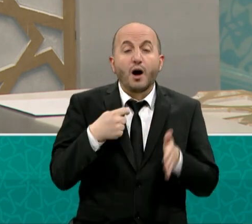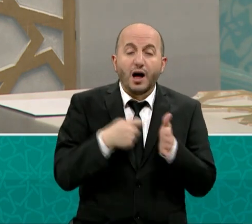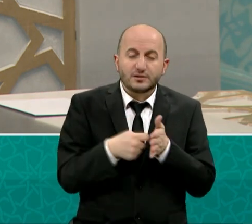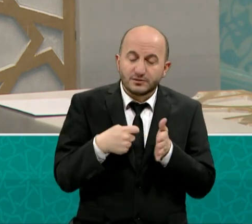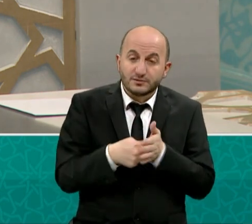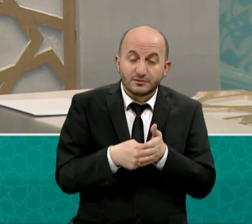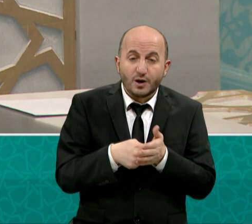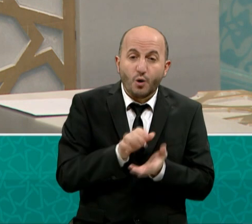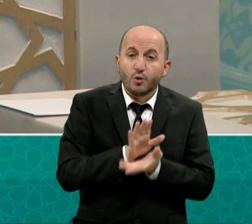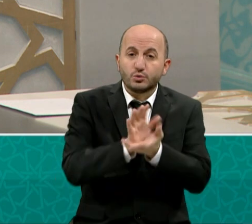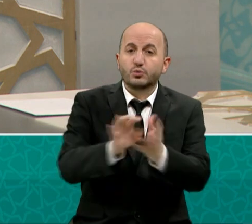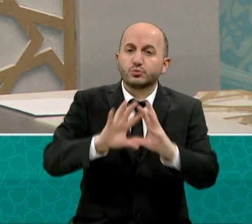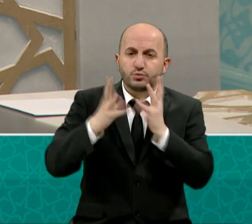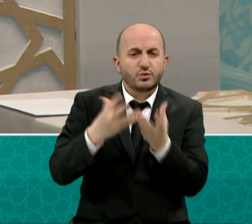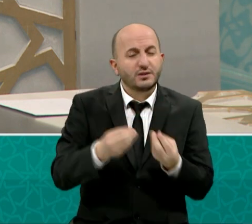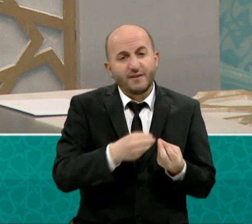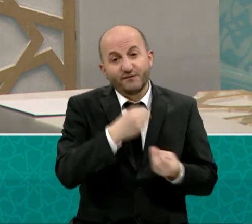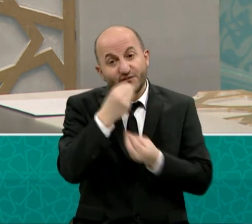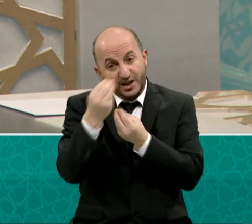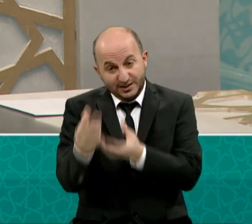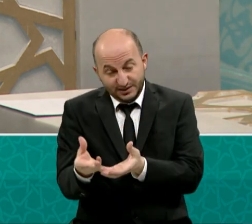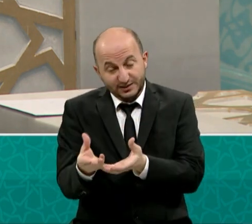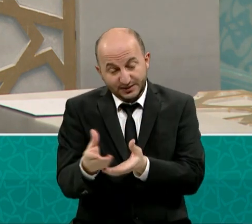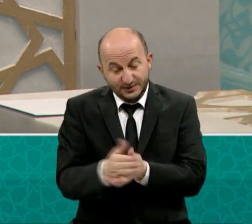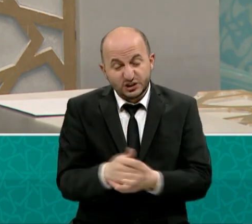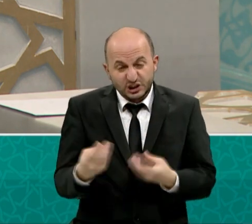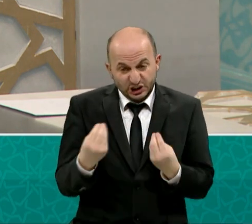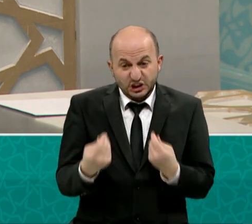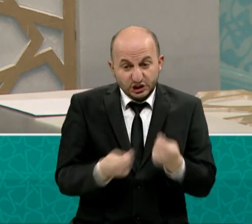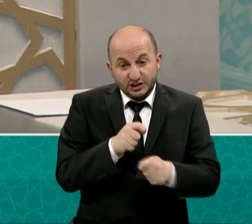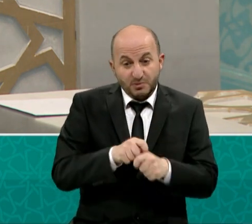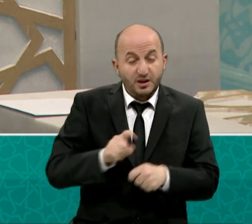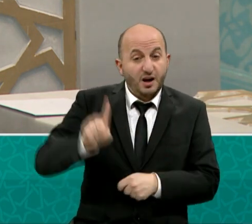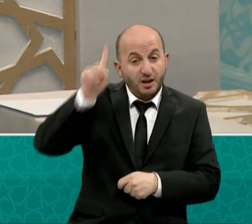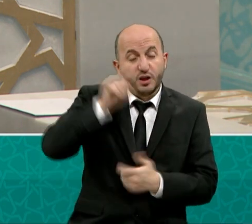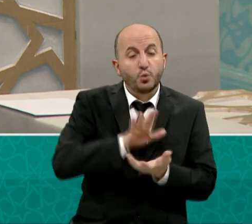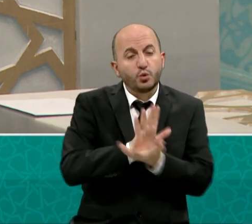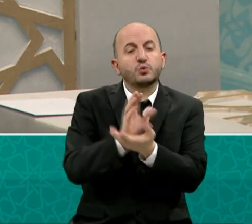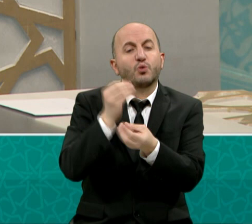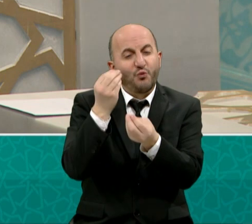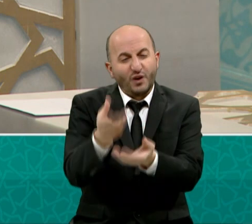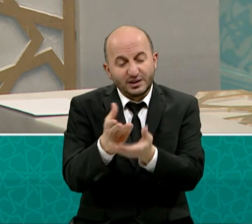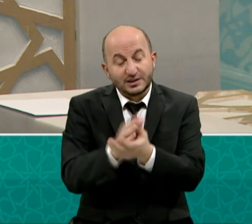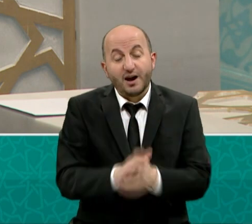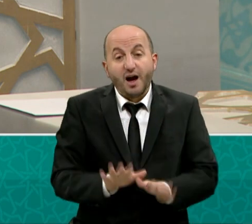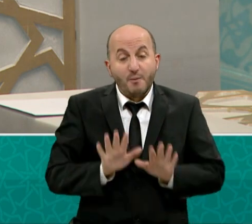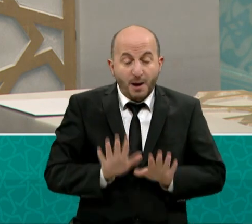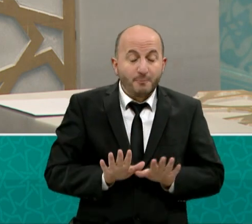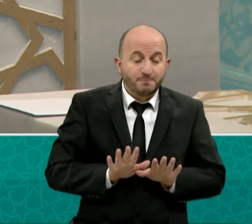Onların ödülü dünyada kendilerine verilir. Yani iyi iş yapanların Allah-u Teala ödülünü verir. Ama